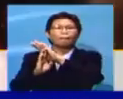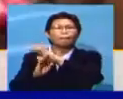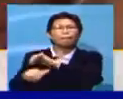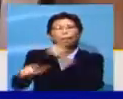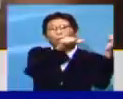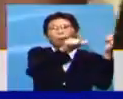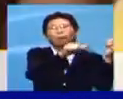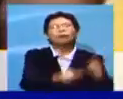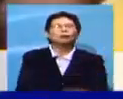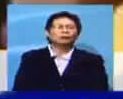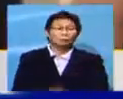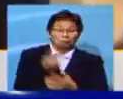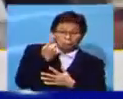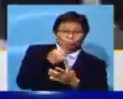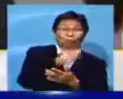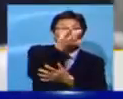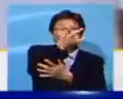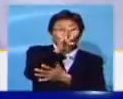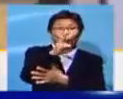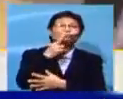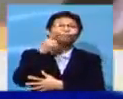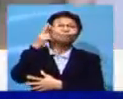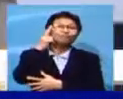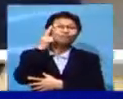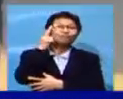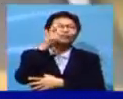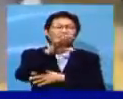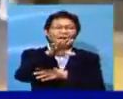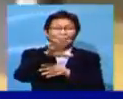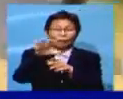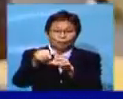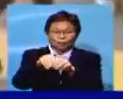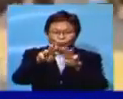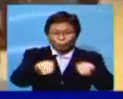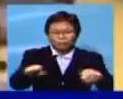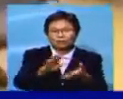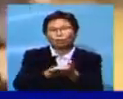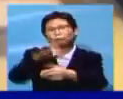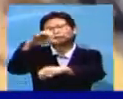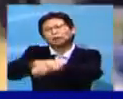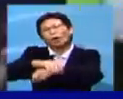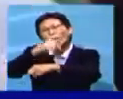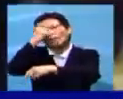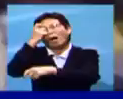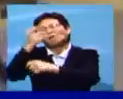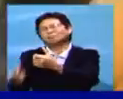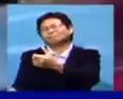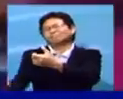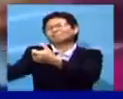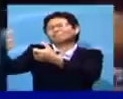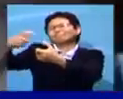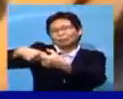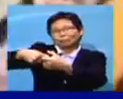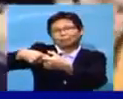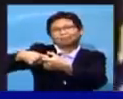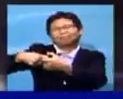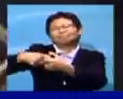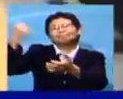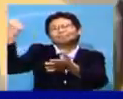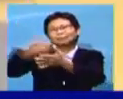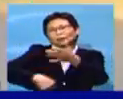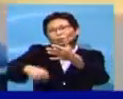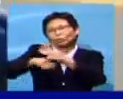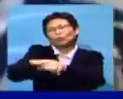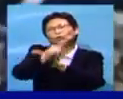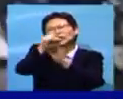tersebutlah baru-baru ini 17 remaja termasuk pelajar sekolah di Kedah ditahan kerana disak terlibat dengan kumpulan gengster satu